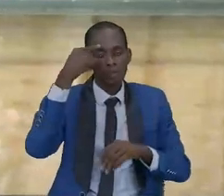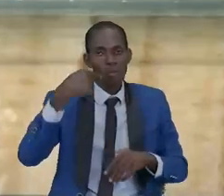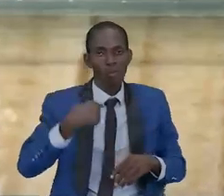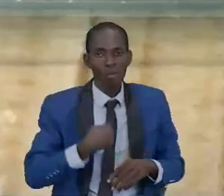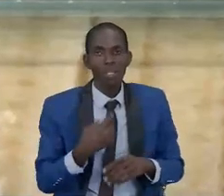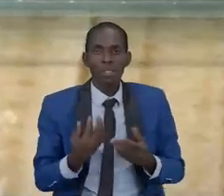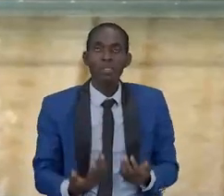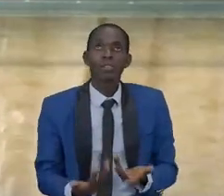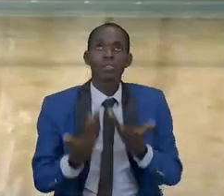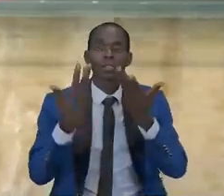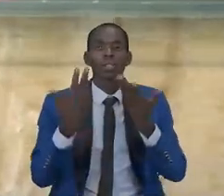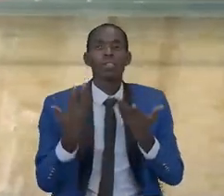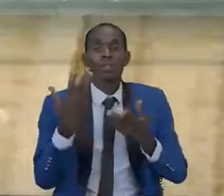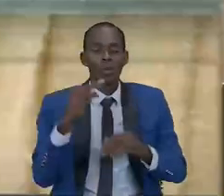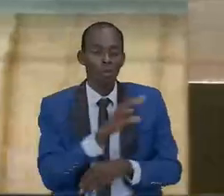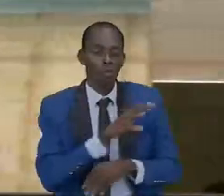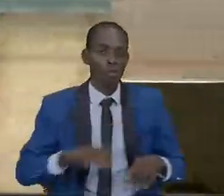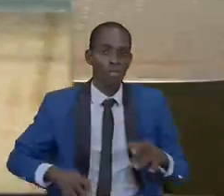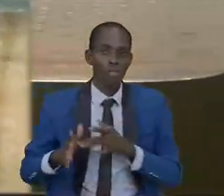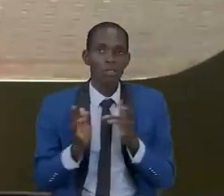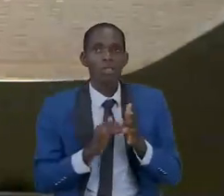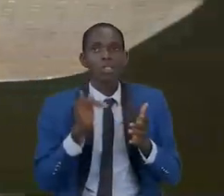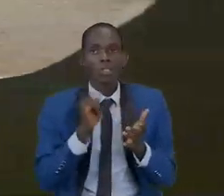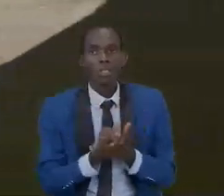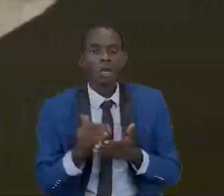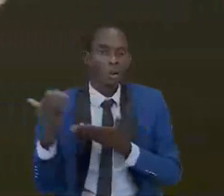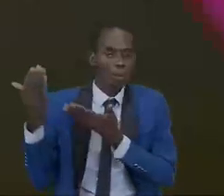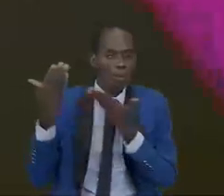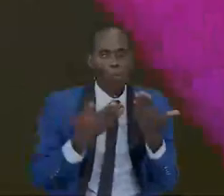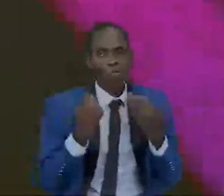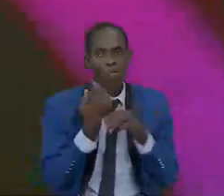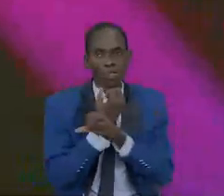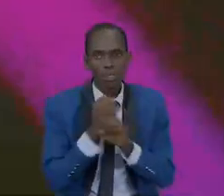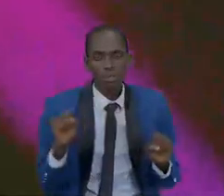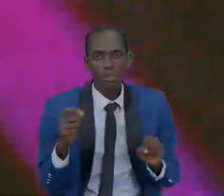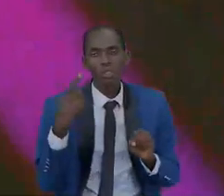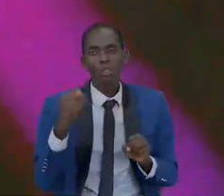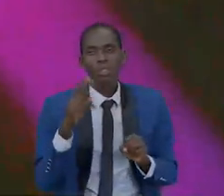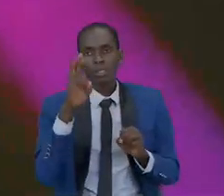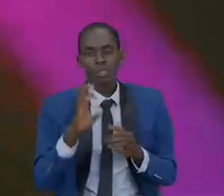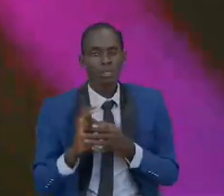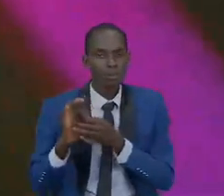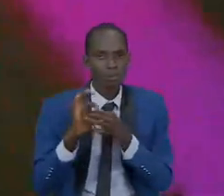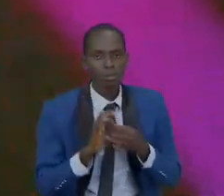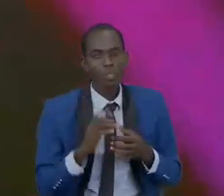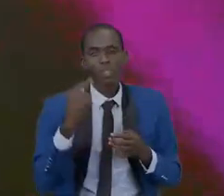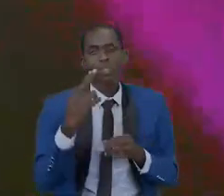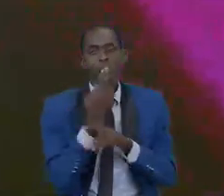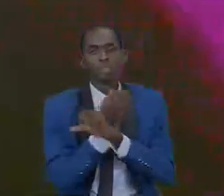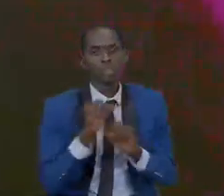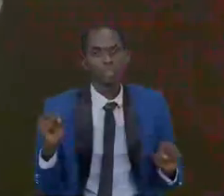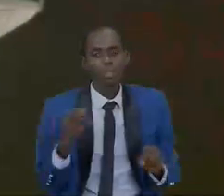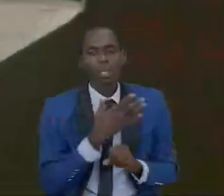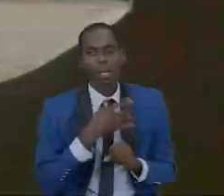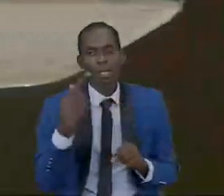de Jésus Christ qui a apporté la justification la réconciliation la rédemption et la